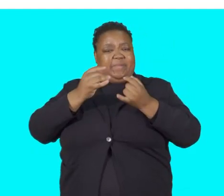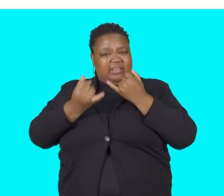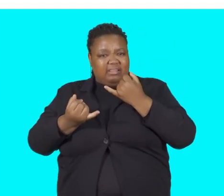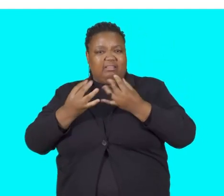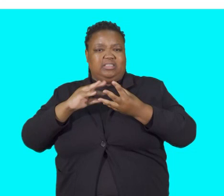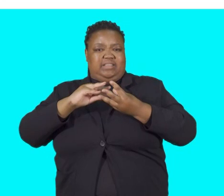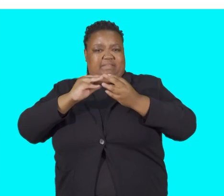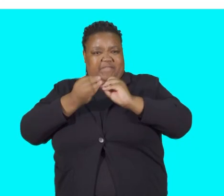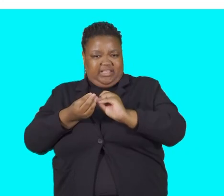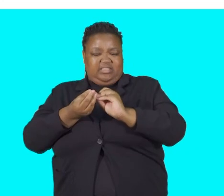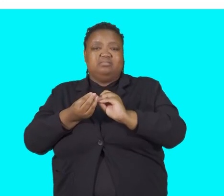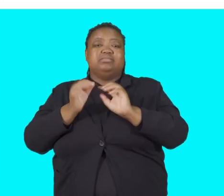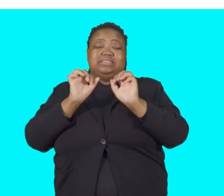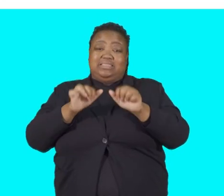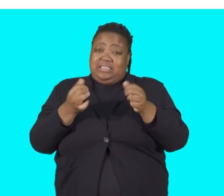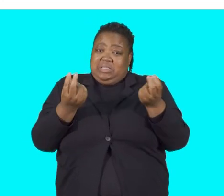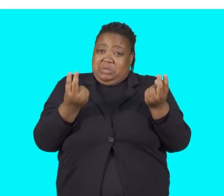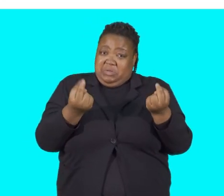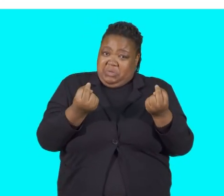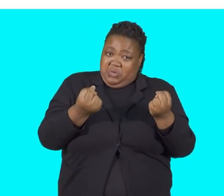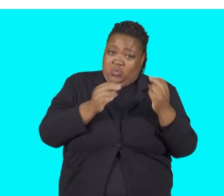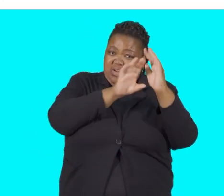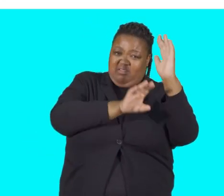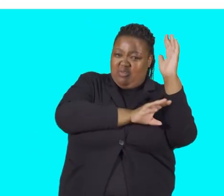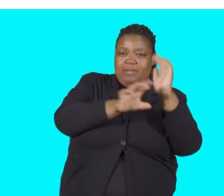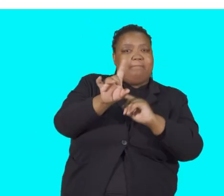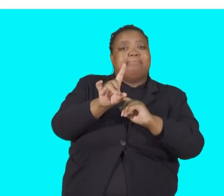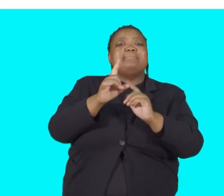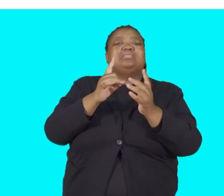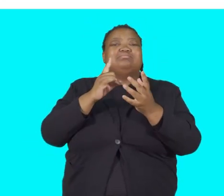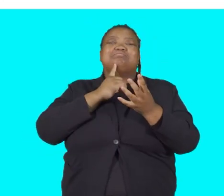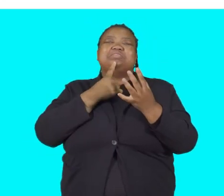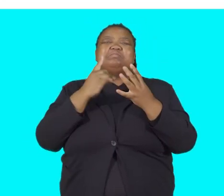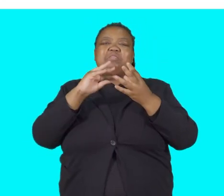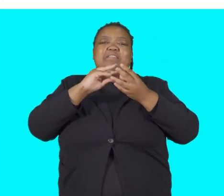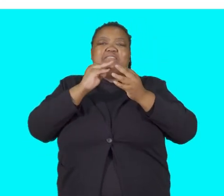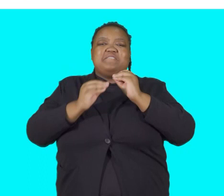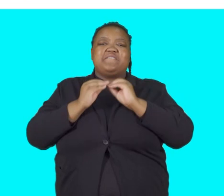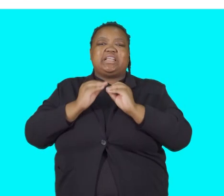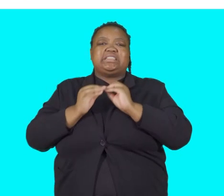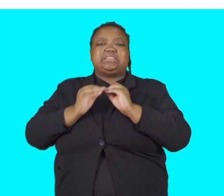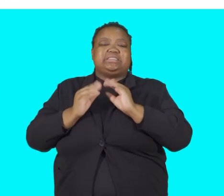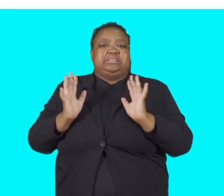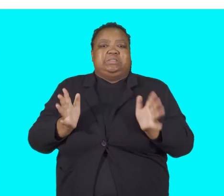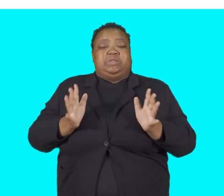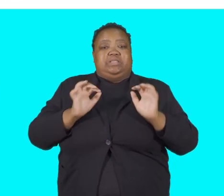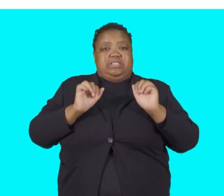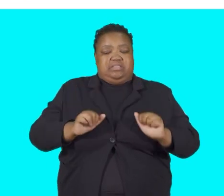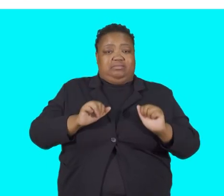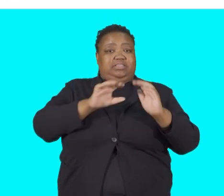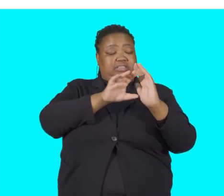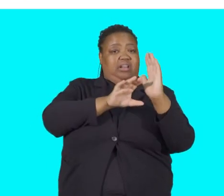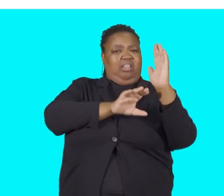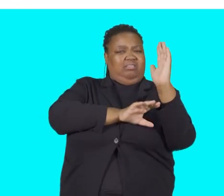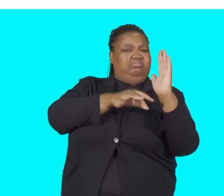ilungiswe ngokutsha, ayiyo i-curriculum entsha. Ingene nzulu ke boxa bam, kwaye ilungise